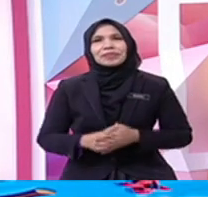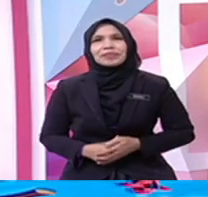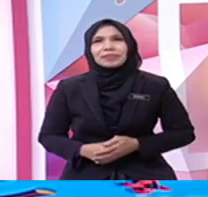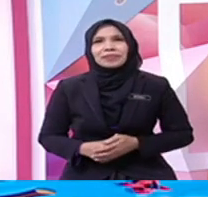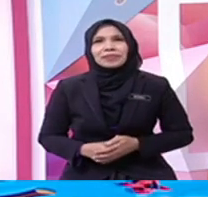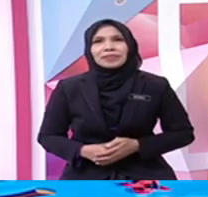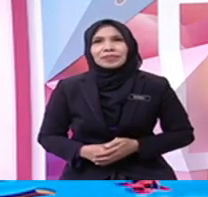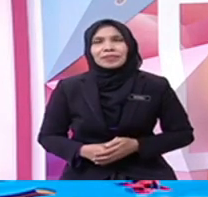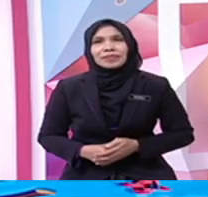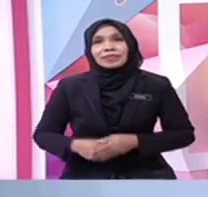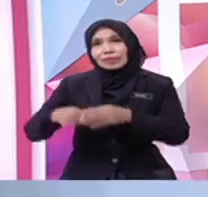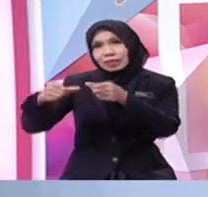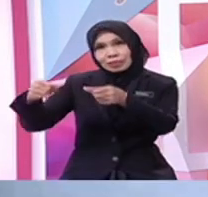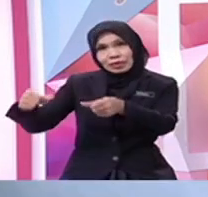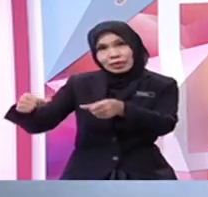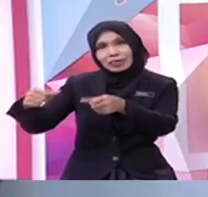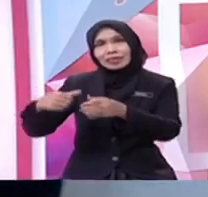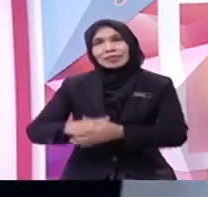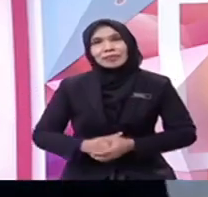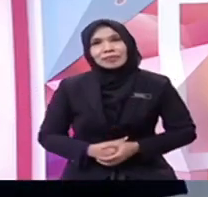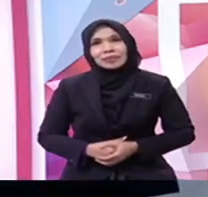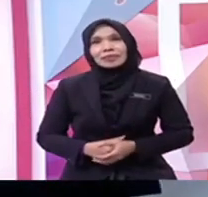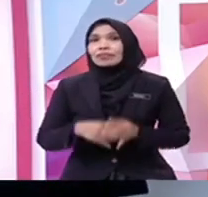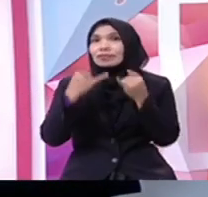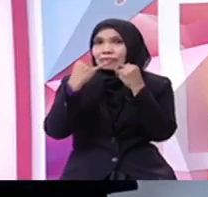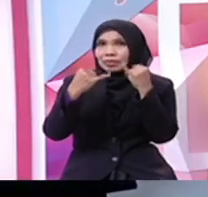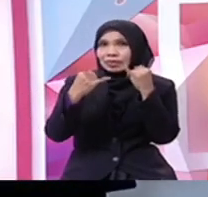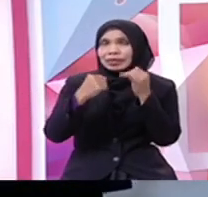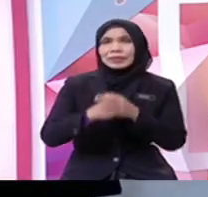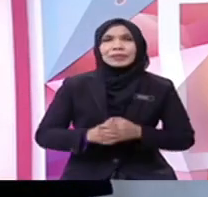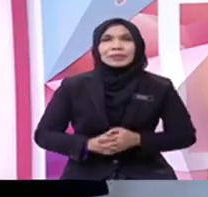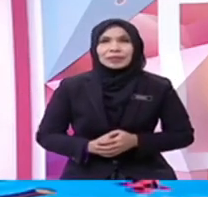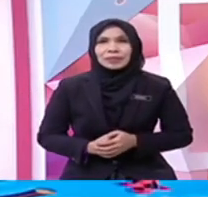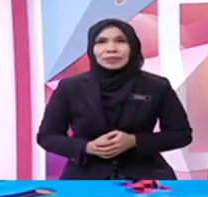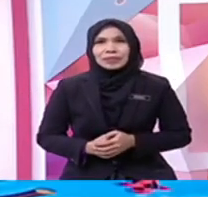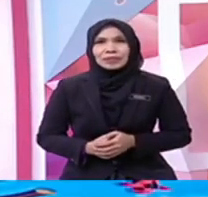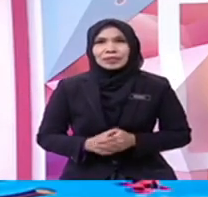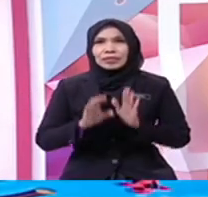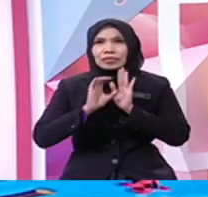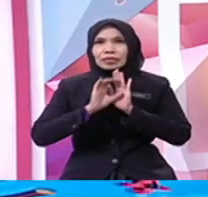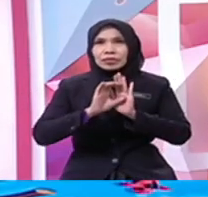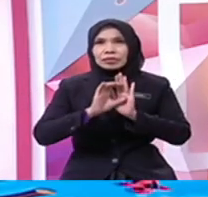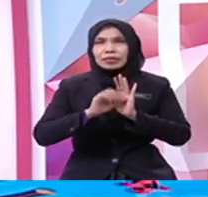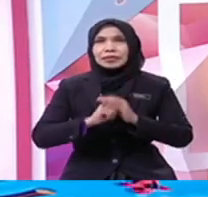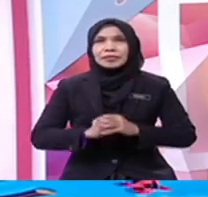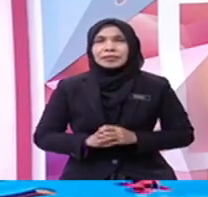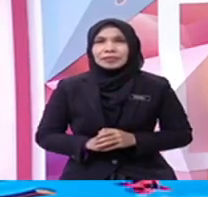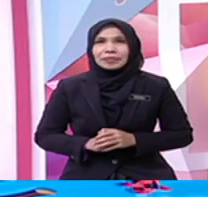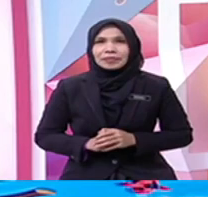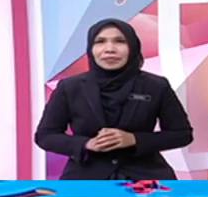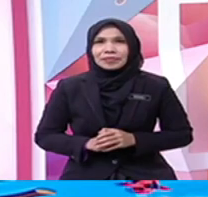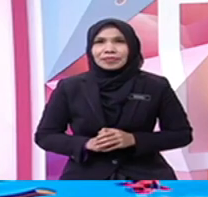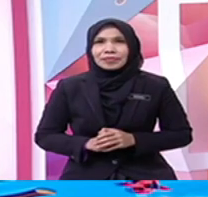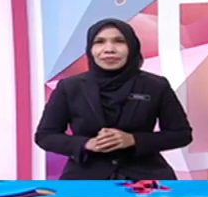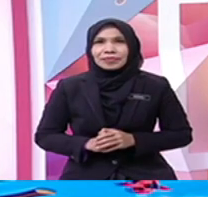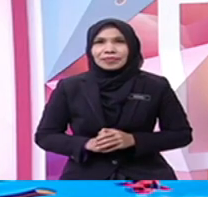tongkang pecah di sini ada yang terakhir sekali saguh ada gambar ditangan saya